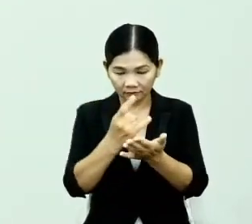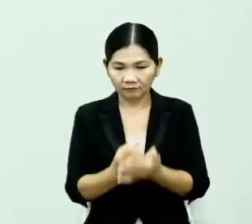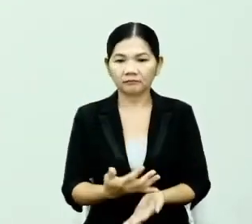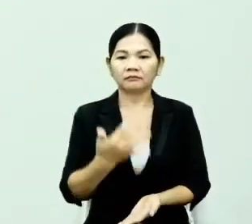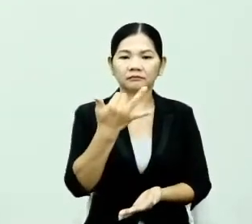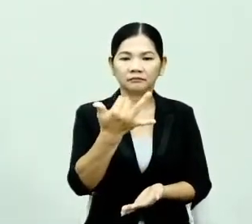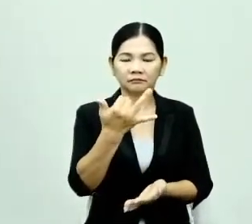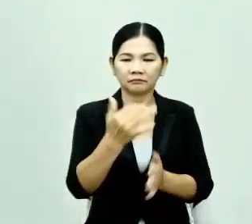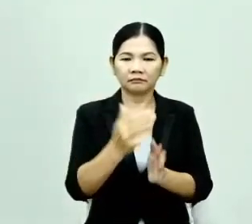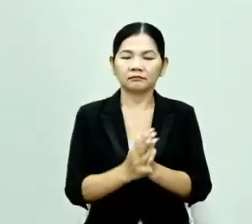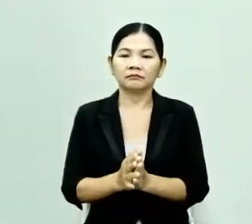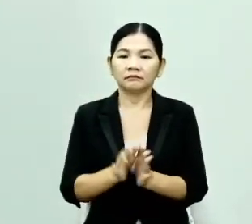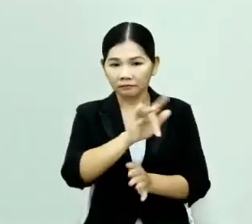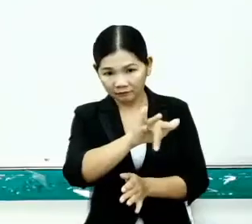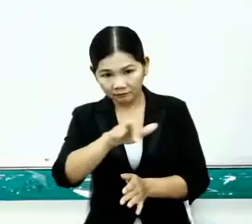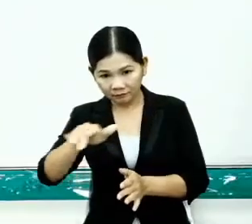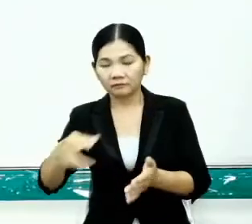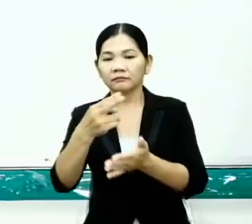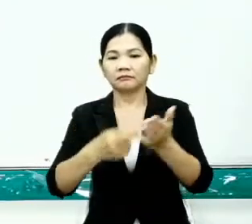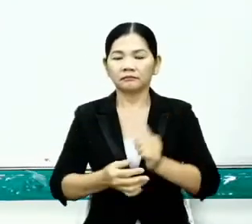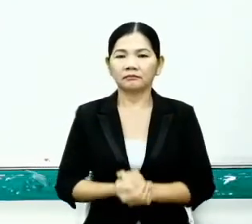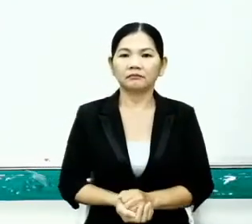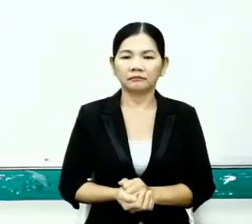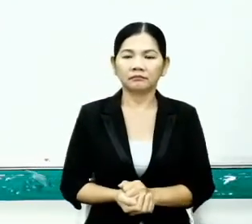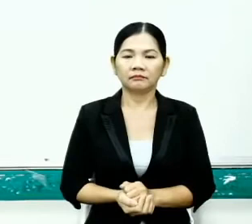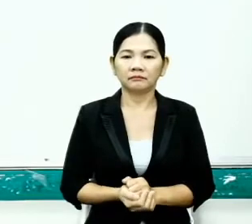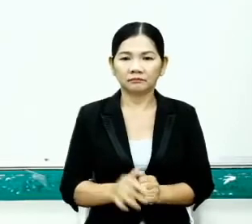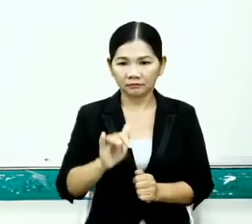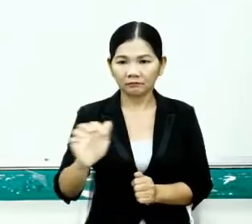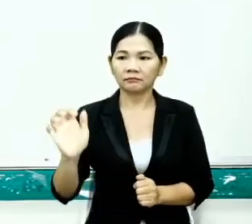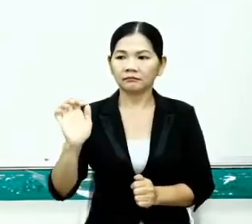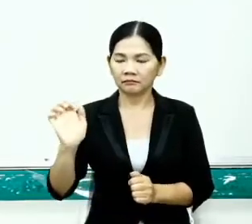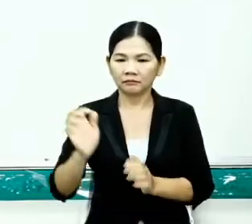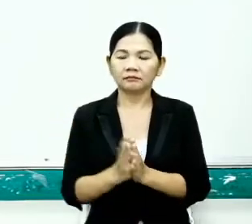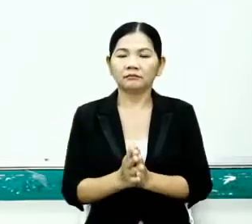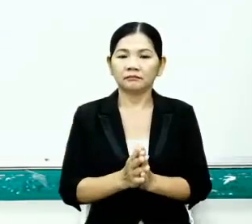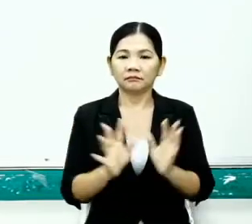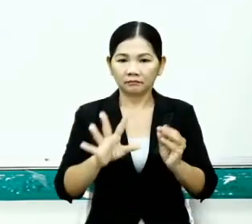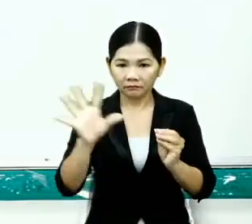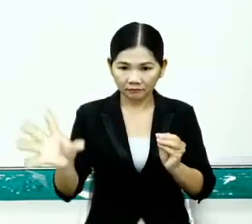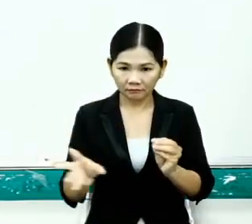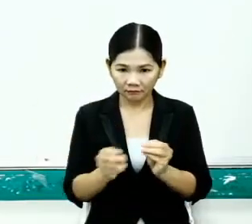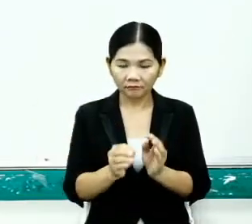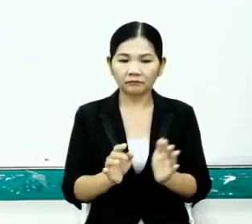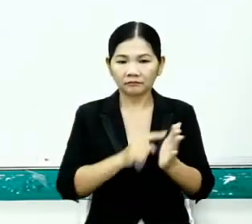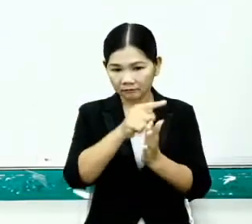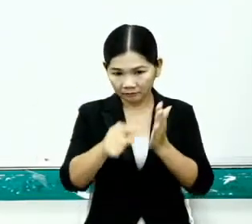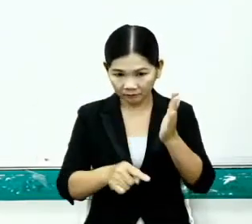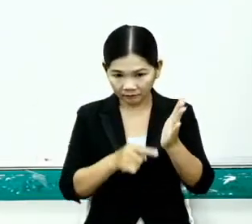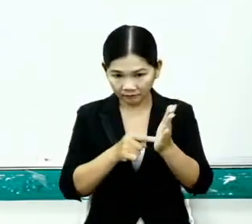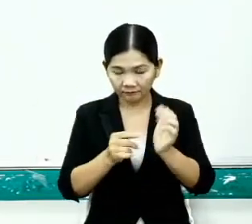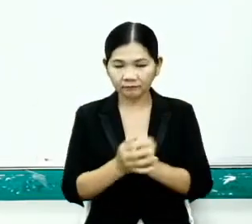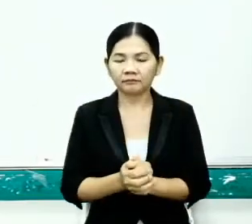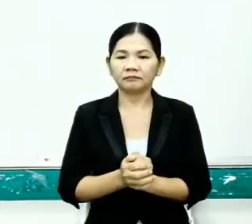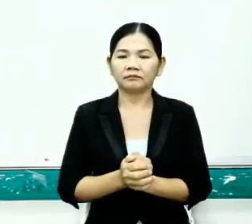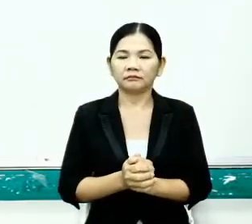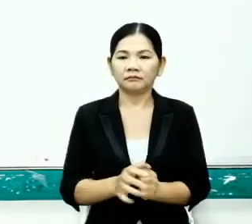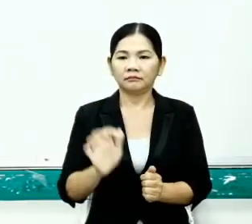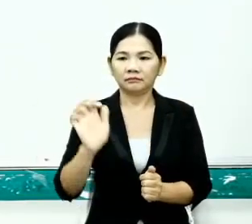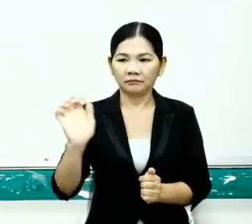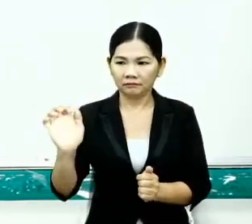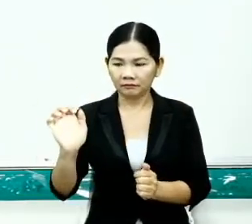7អក្សរអ្វីដែរកូនចាគឺអក្សរចផ្សំផ្ស សំស្រៈណាគឺព្យញ្ជនៈ